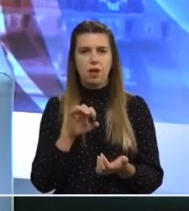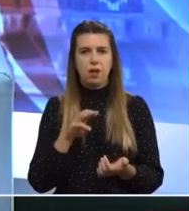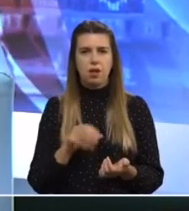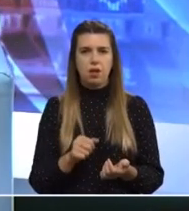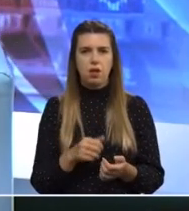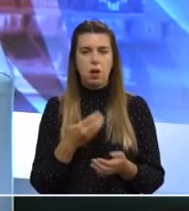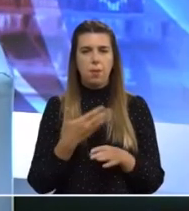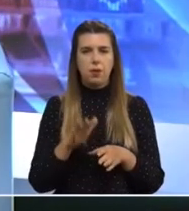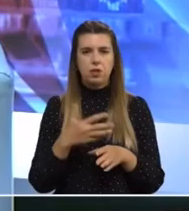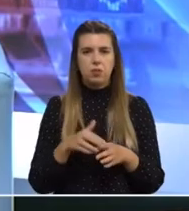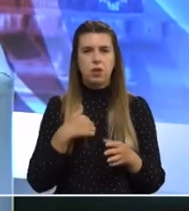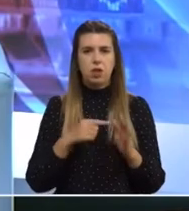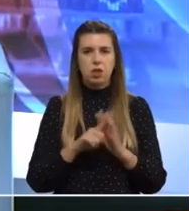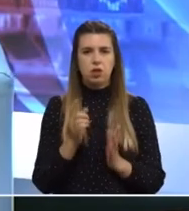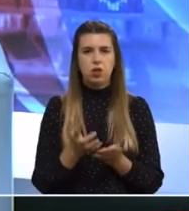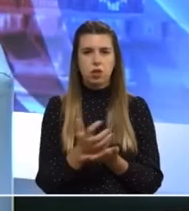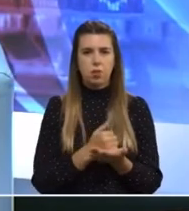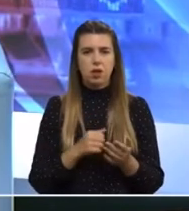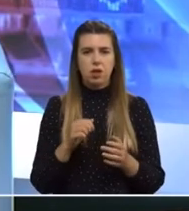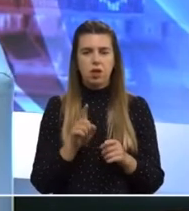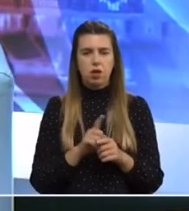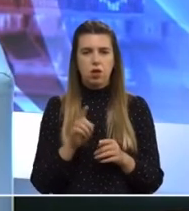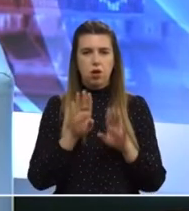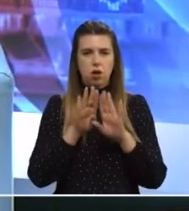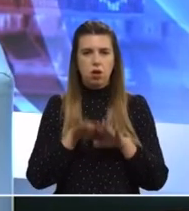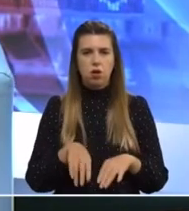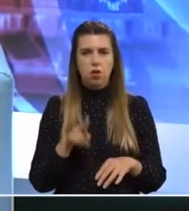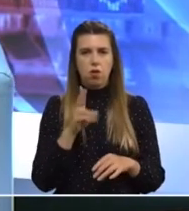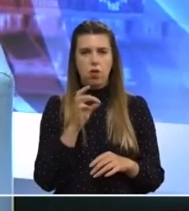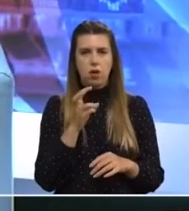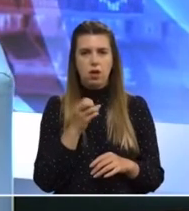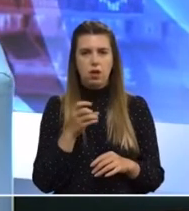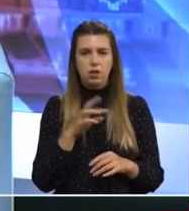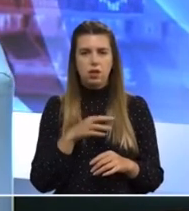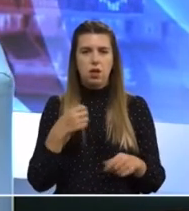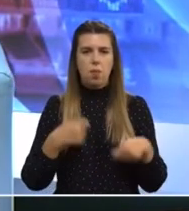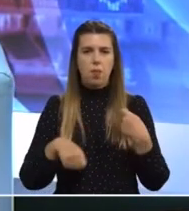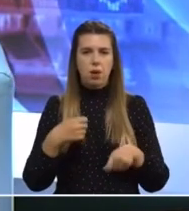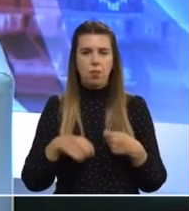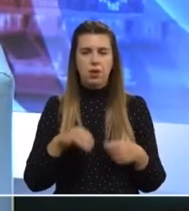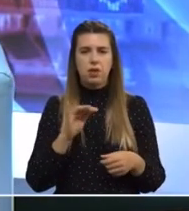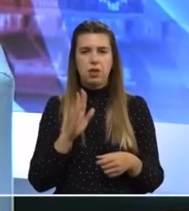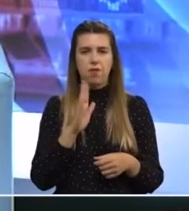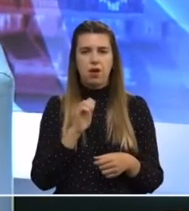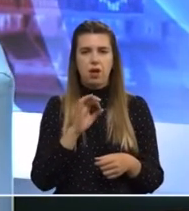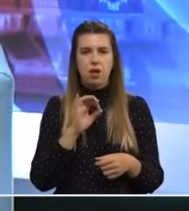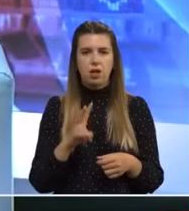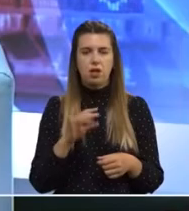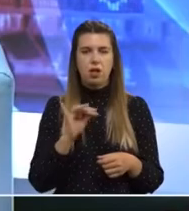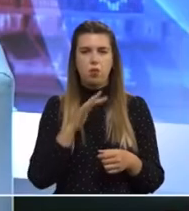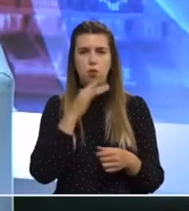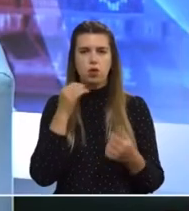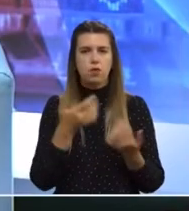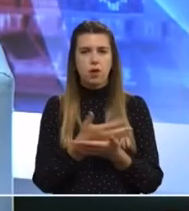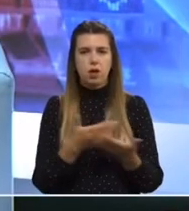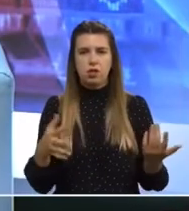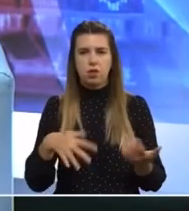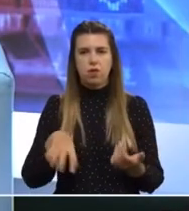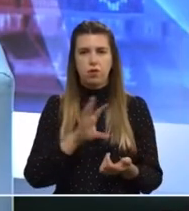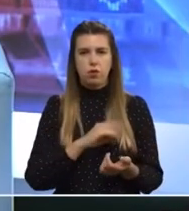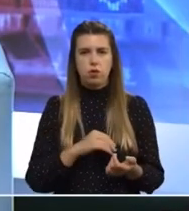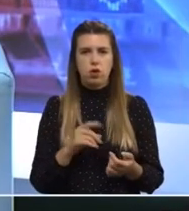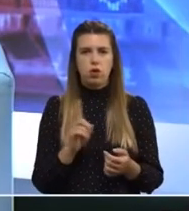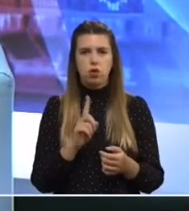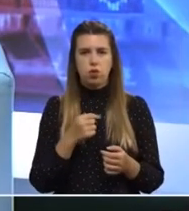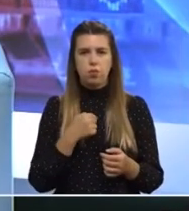флейтами, постепенно я начал собирать коллекцию других инструментов. То есть это и барабаны, это и варганы, это и множество